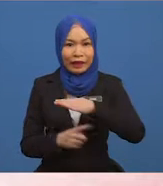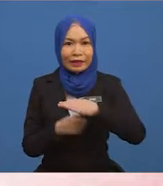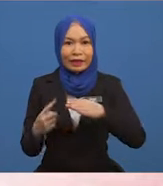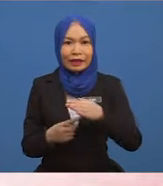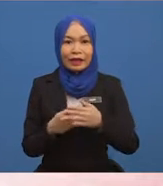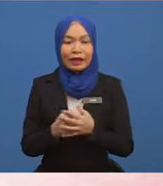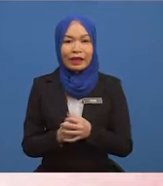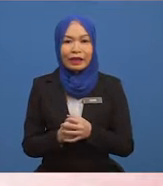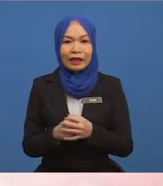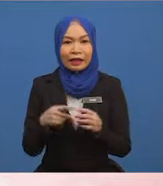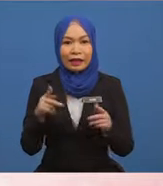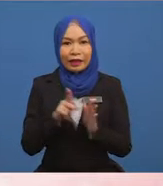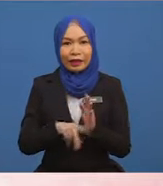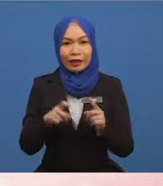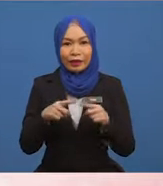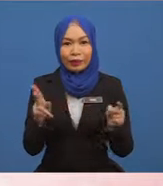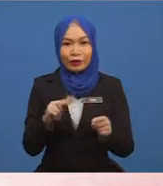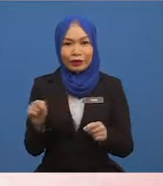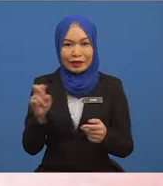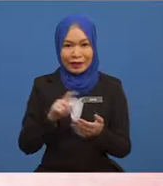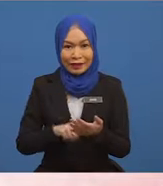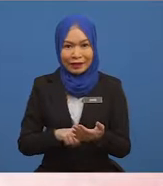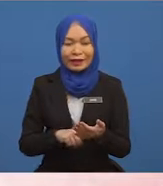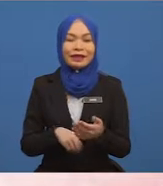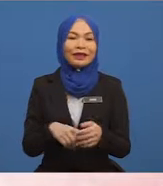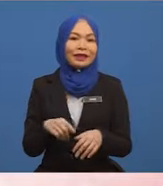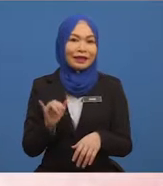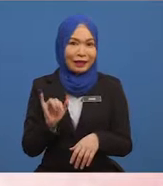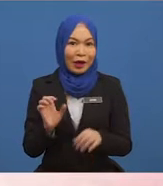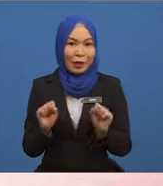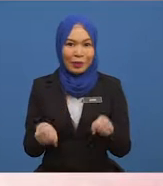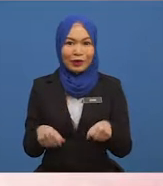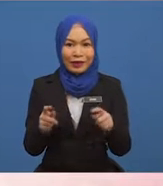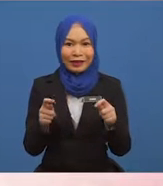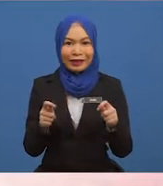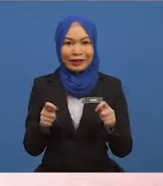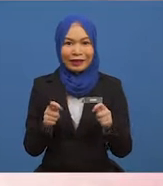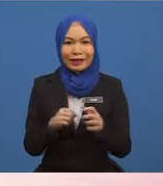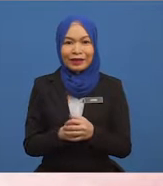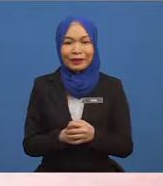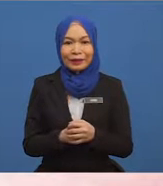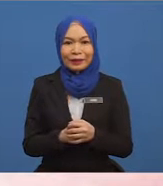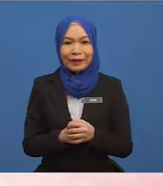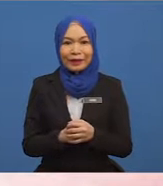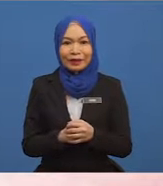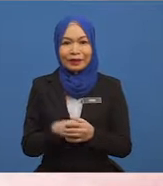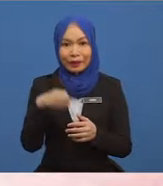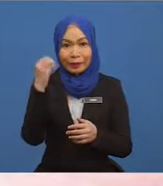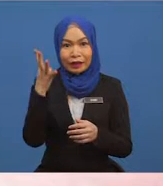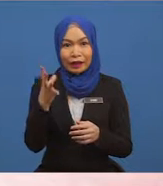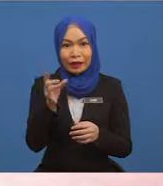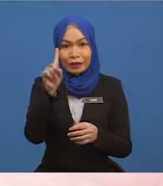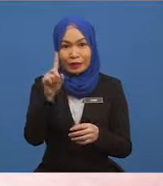Berdasarkan keputusan eksperimen, hipotesis adalah diterima. Boleh anda